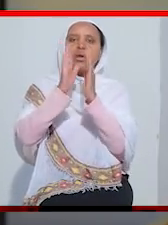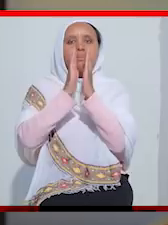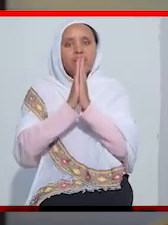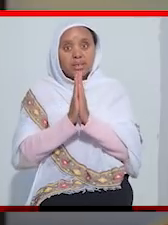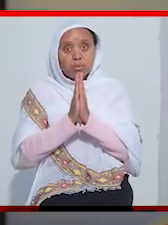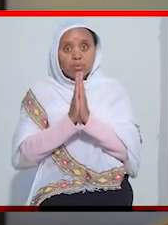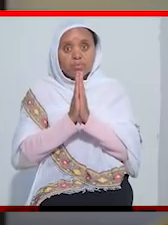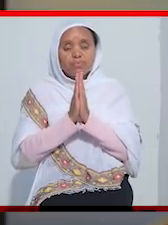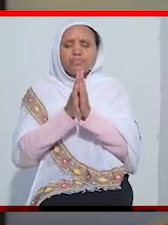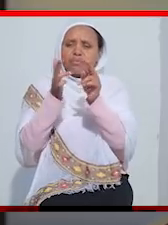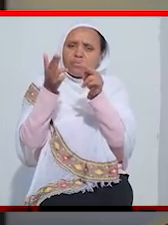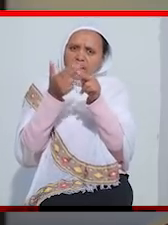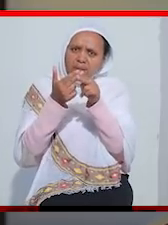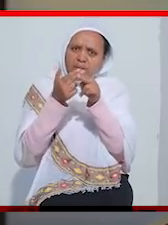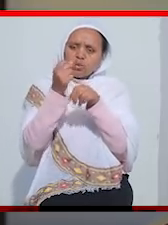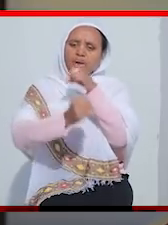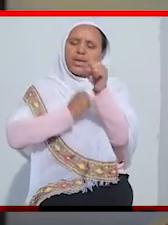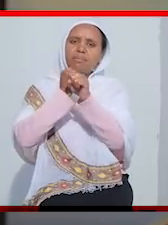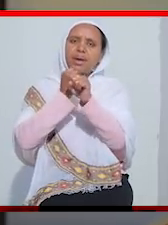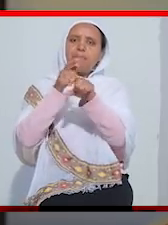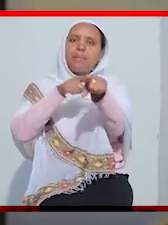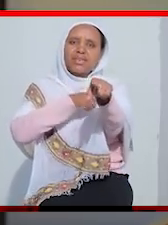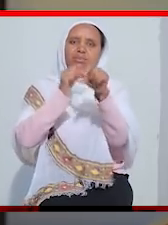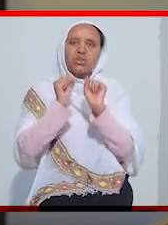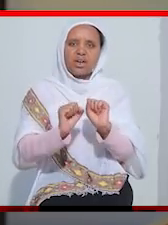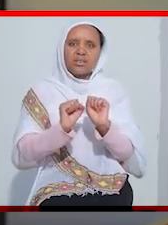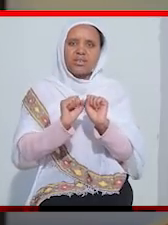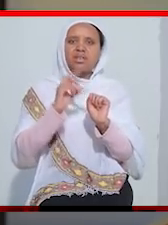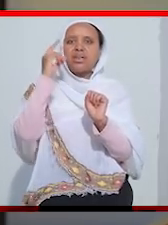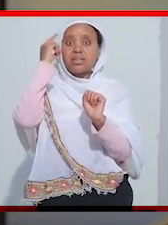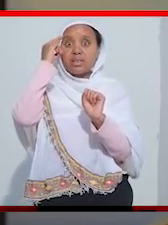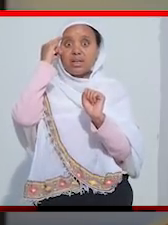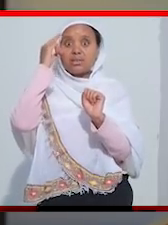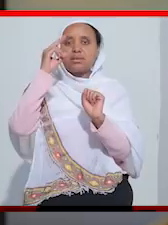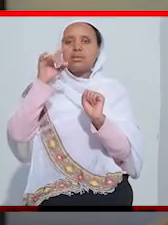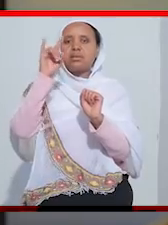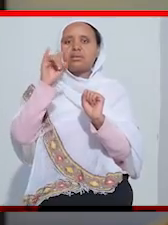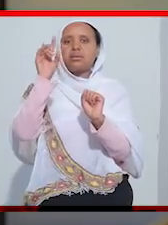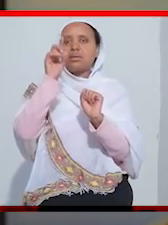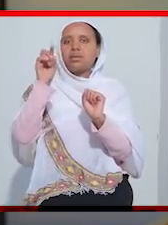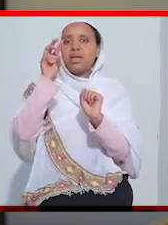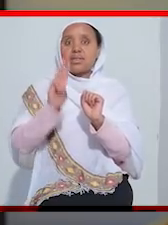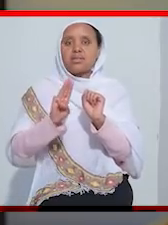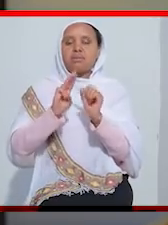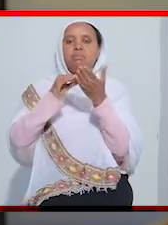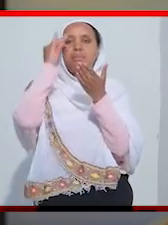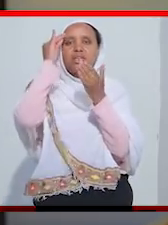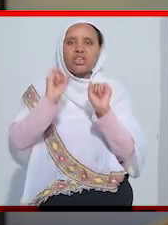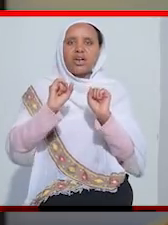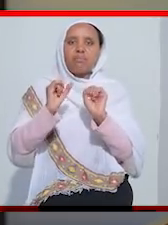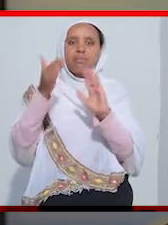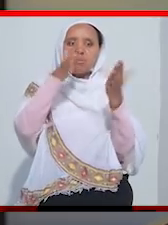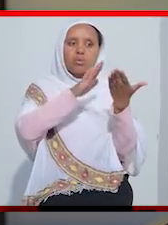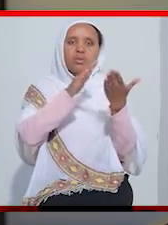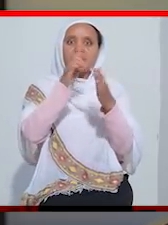ባወቀ በቸርነቱ በጸሎት ያጠረችዋ ዕድሜ መርዘም ትችላለች። ከሕዝቅያስ መማር እንችላለን። ምን